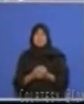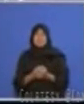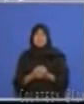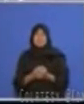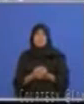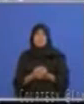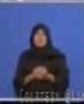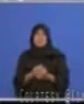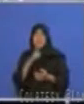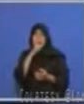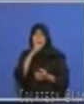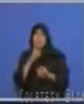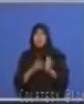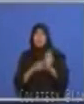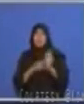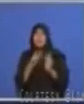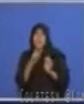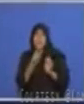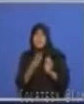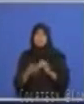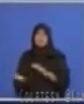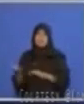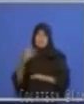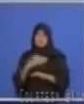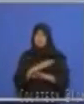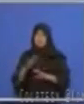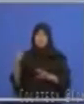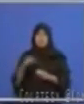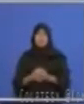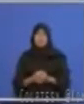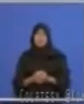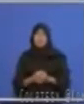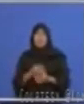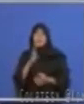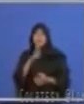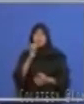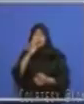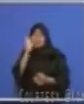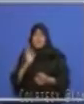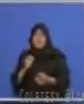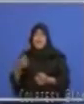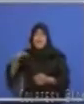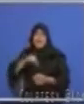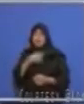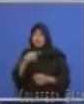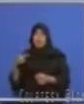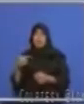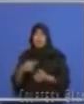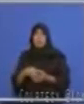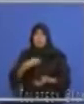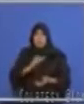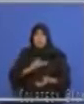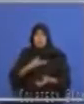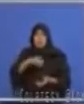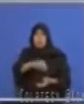untuk menanggapi Tadi katanya bibit pertanyaan saya maksud saya adalah 40% ini airnya kurang mau tanam bibit